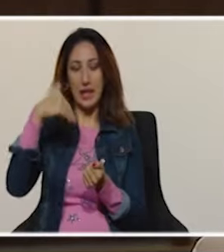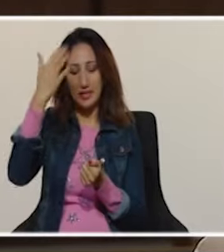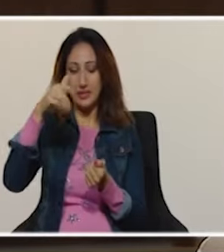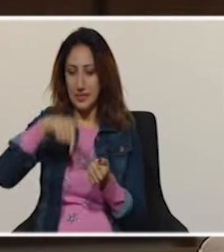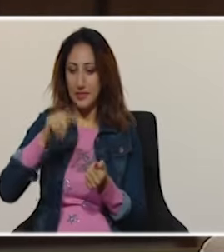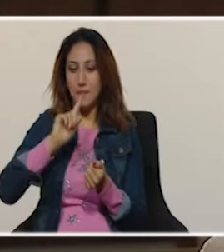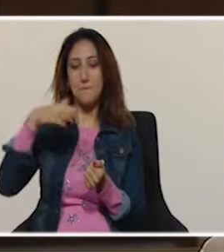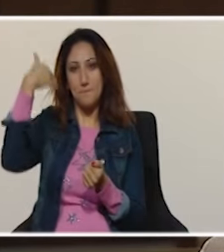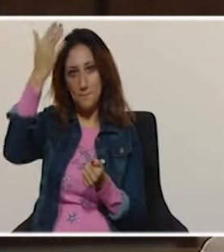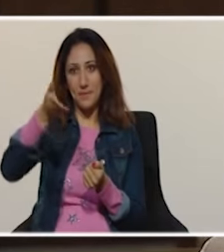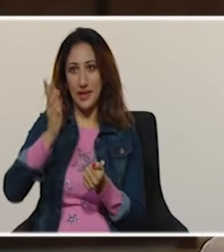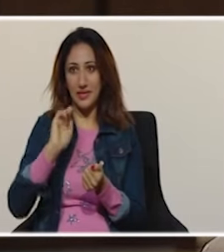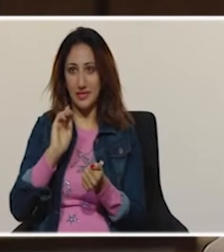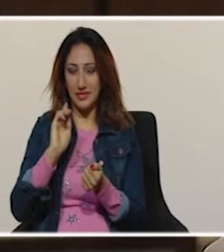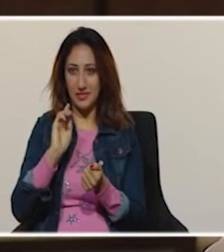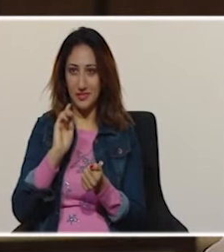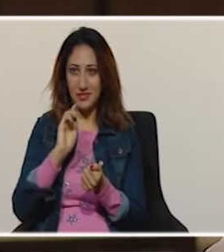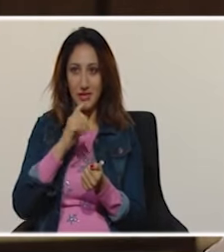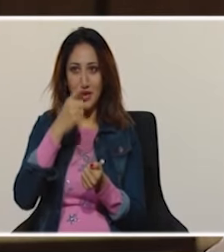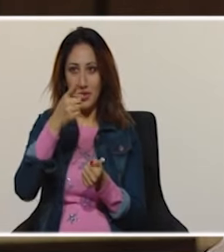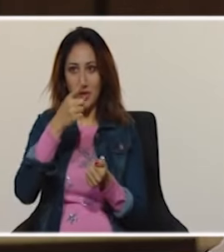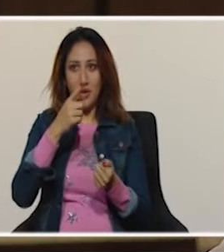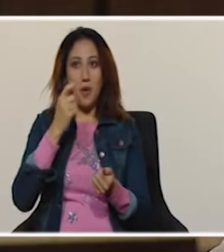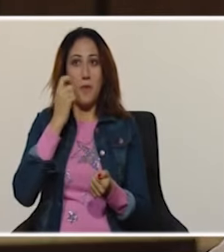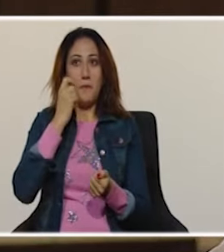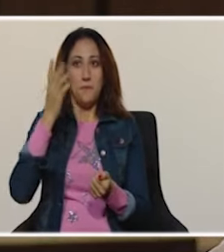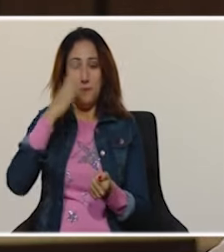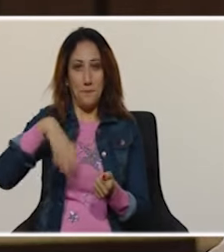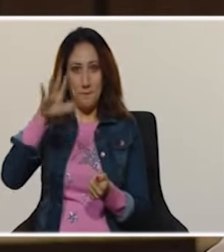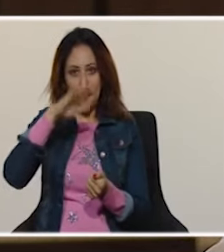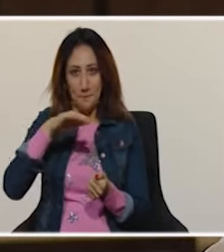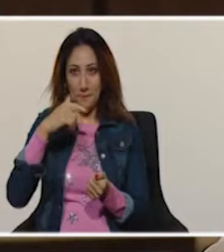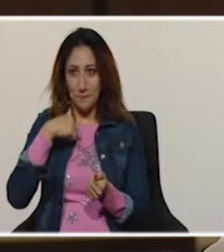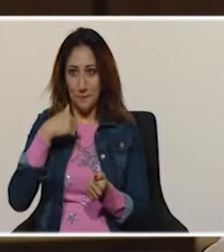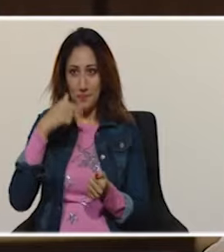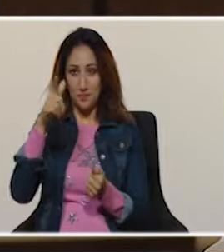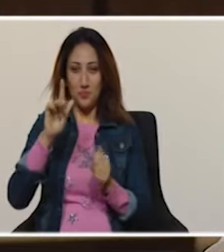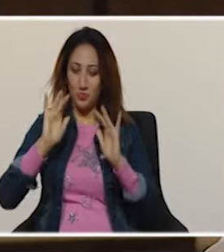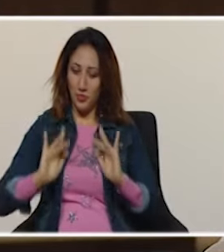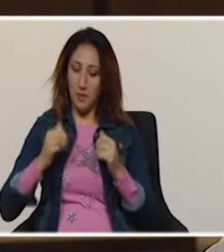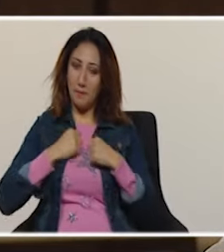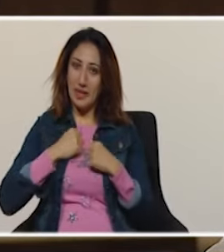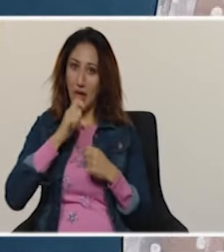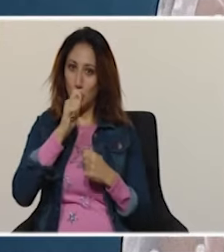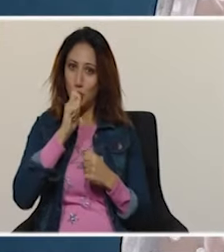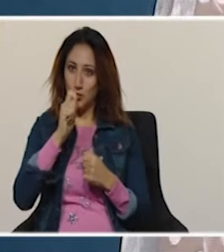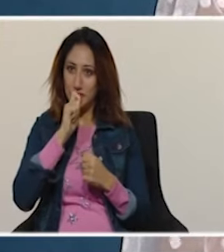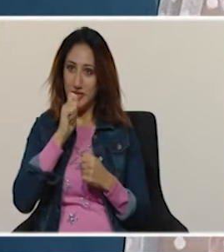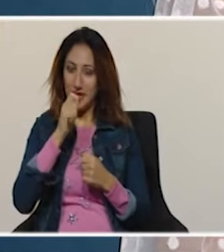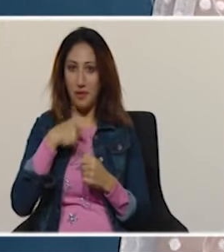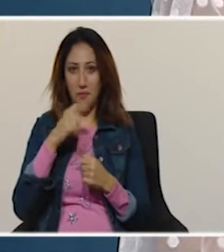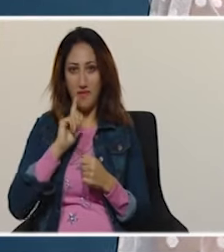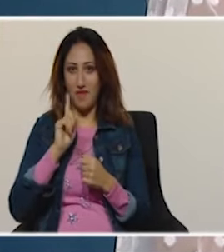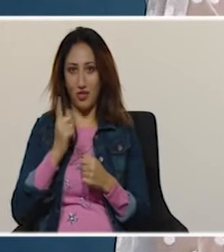ده، وانا ما عنديش مانع. انت عارفة انت إعلامية كبيرة، واي حد يتشرف انه يطلع معاكي، بس انا هنا على كرسي المذيع. دكتور عمرو انا